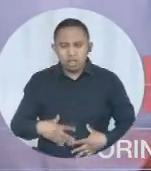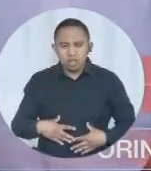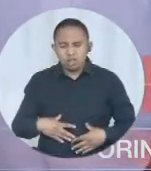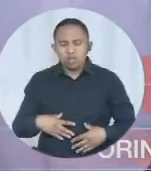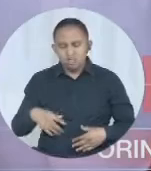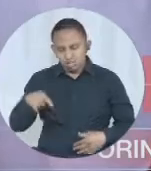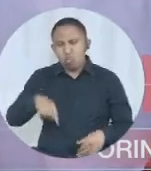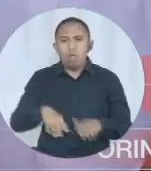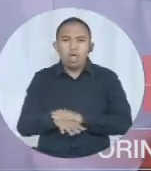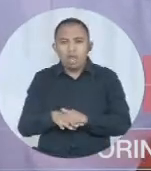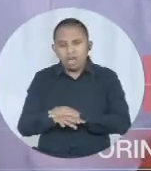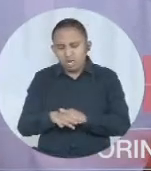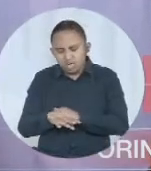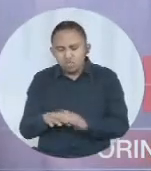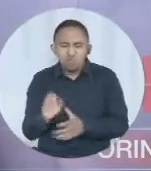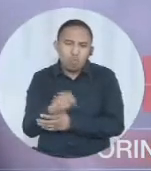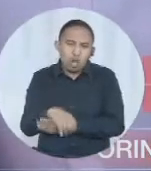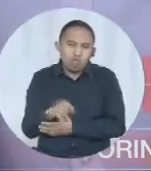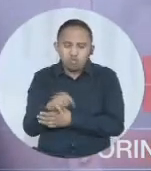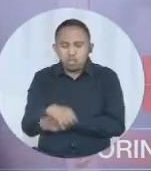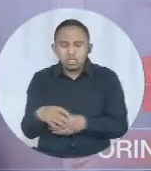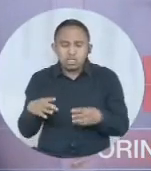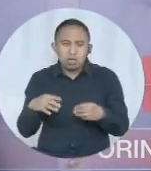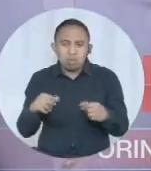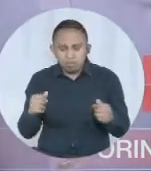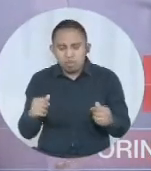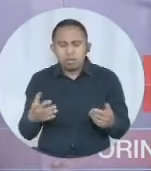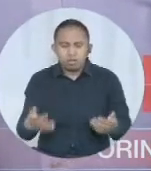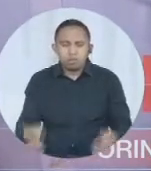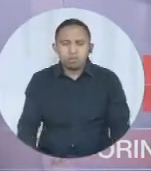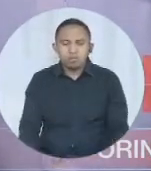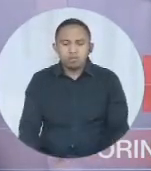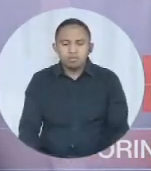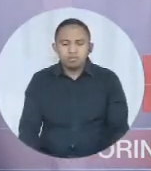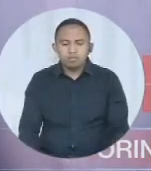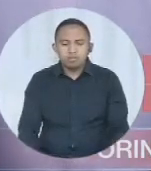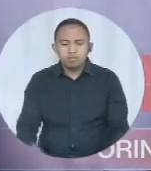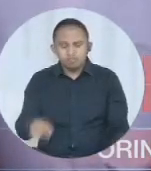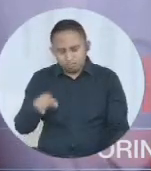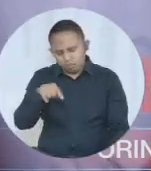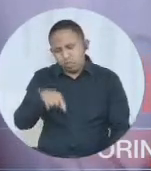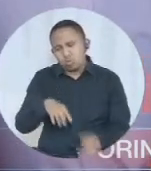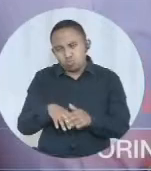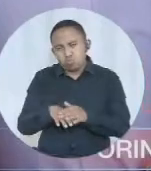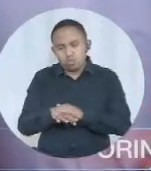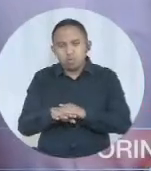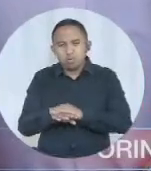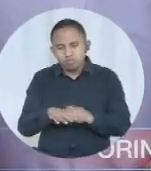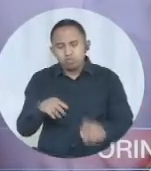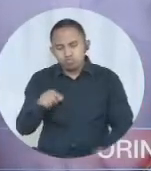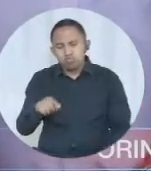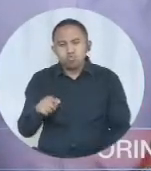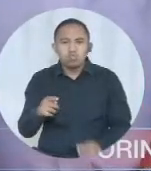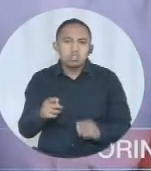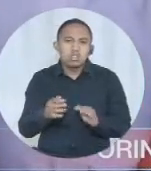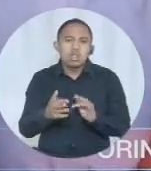na le autosuffisance alimentaire mba mahavita tenytsika amin'ny siramamy eto amin'ny tany lazantsika ka dia iveriko fa zava-dehibe.